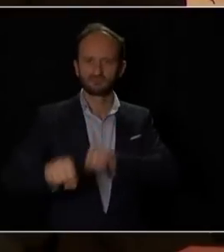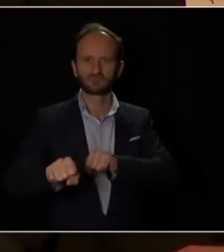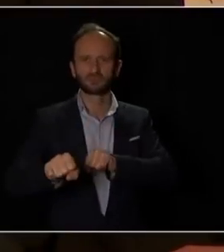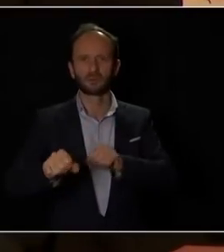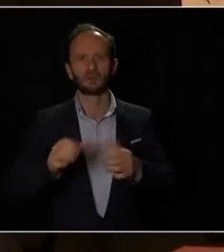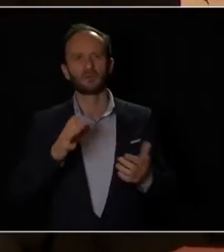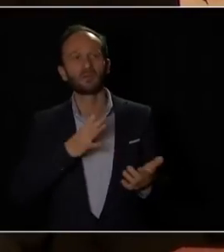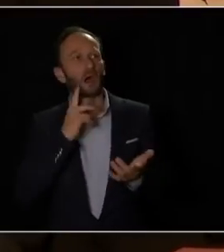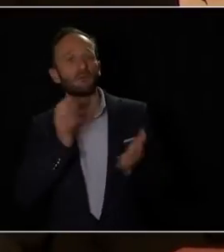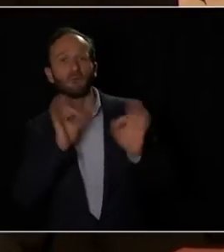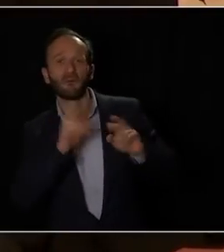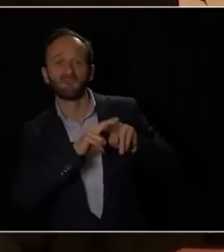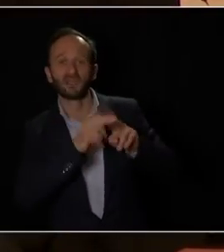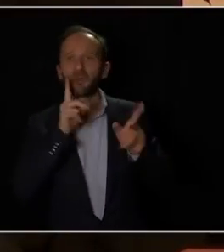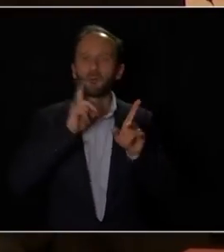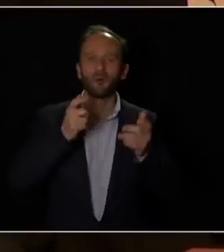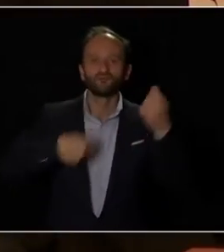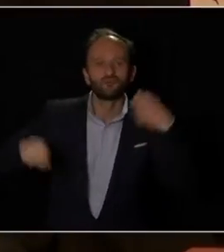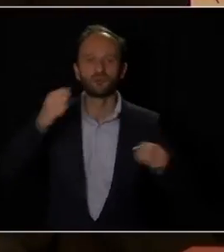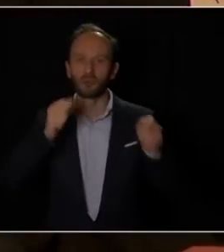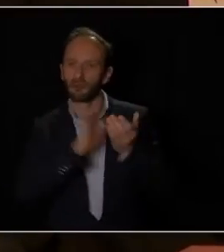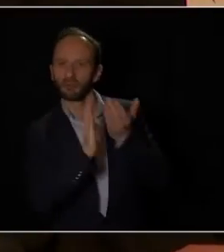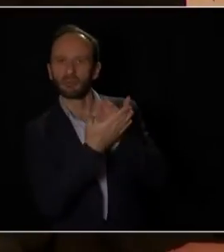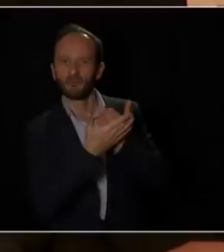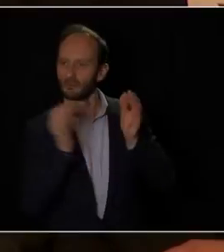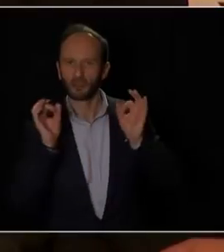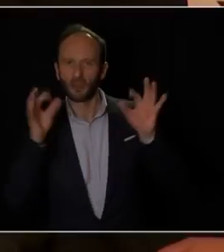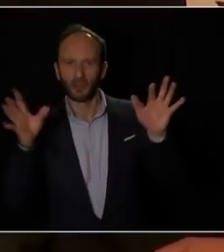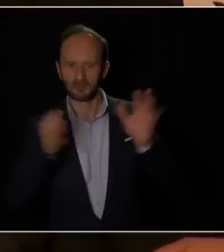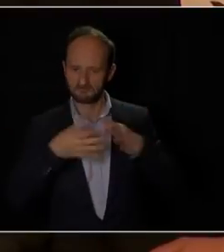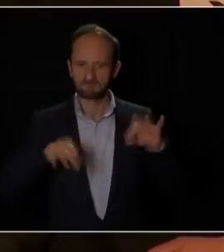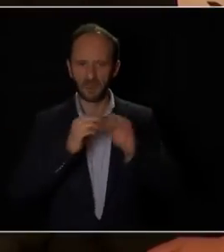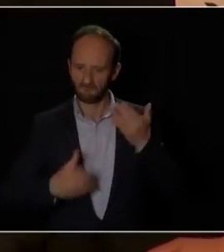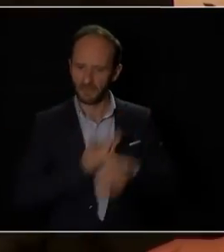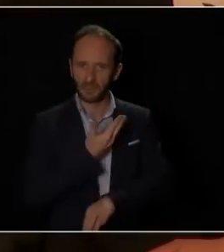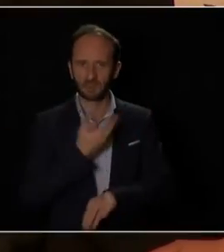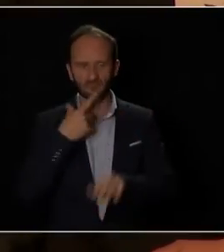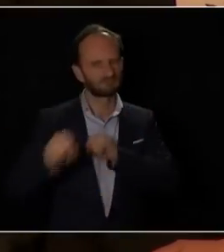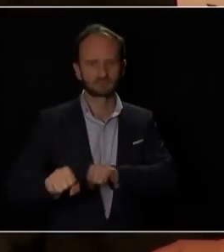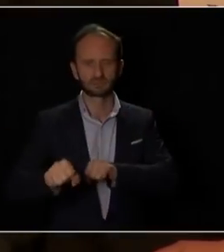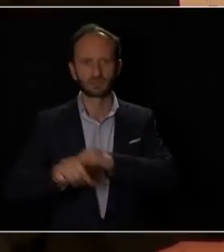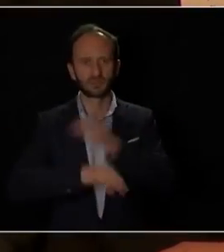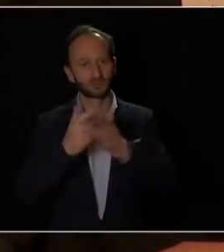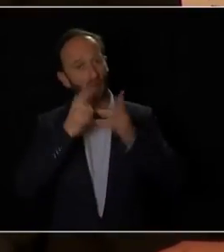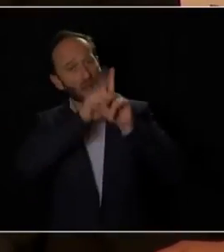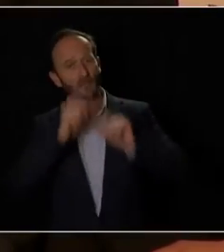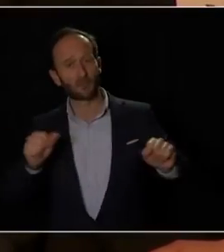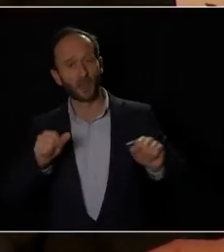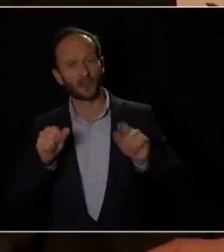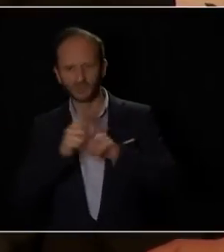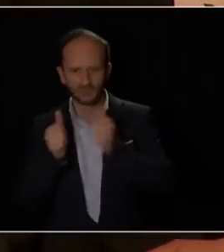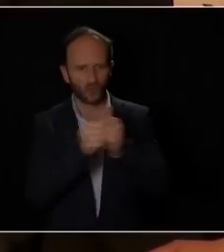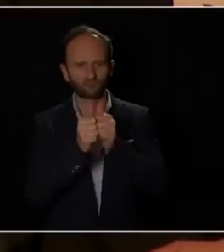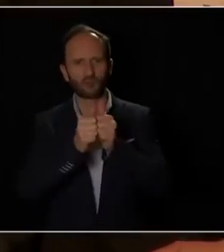n'existe aucune dérogation quand notre pays est touché, car c'est le respect et l'unité qui doivent